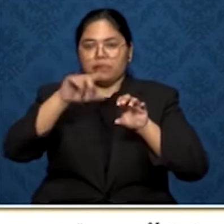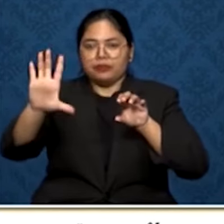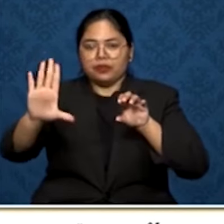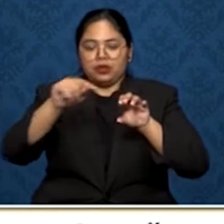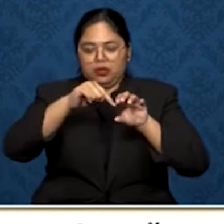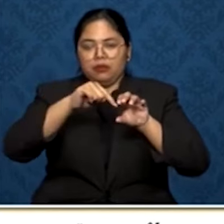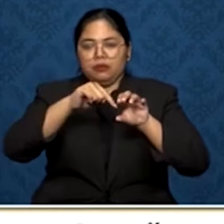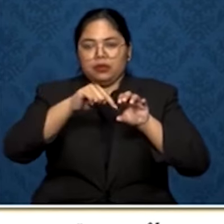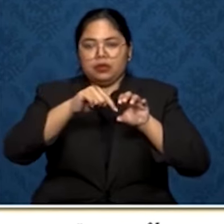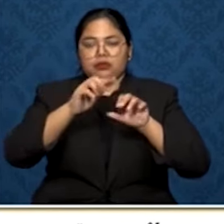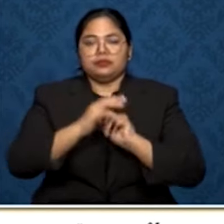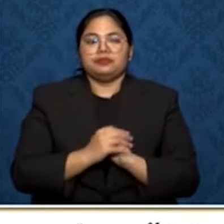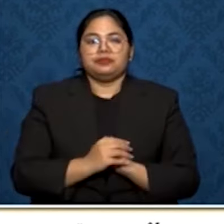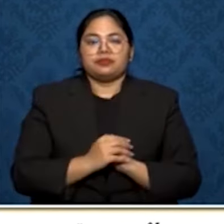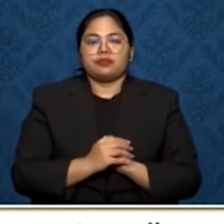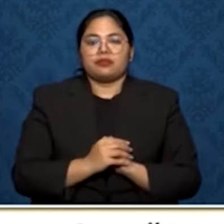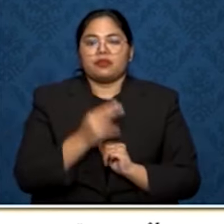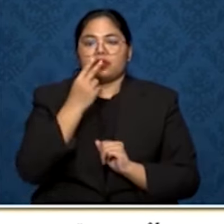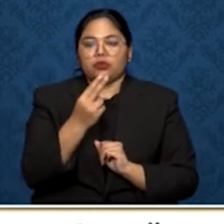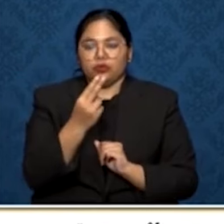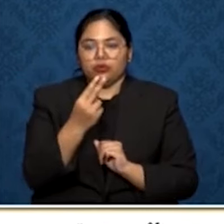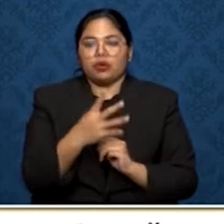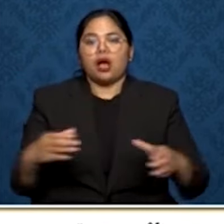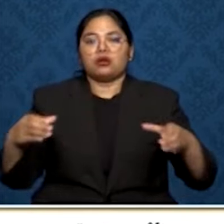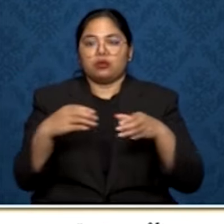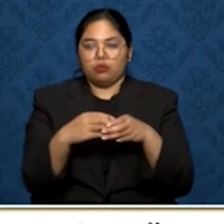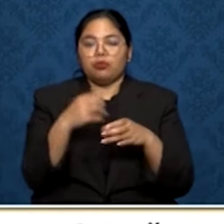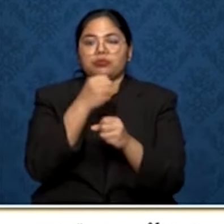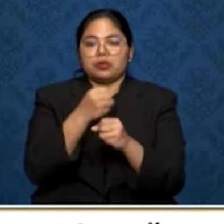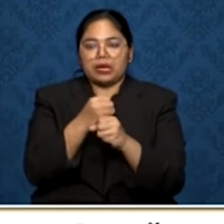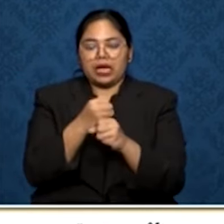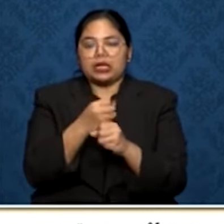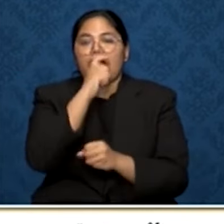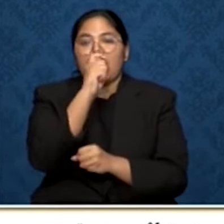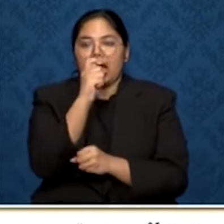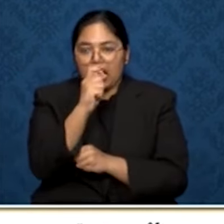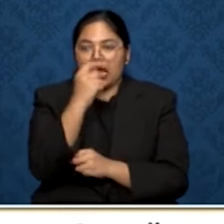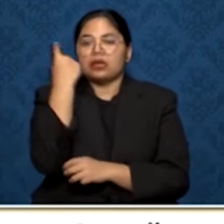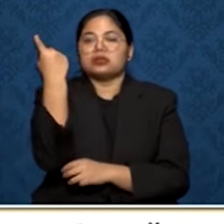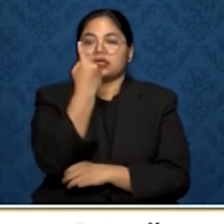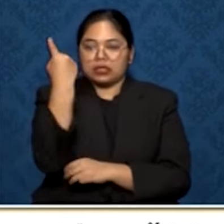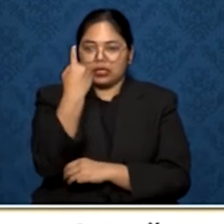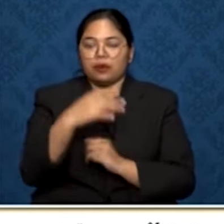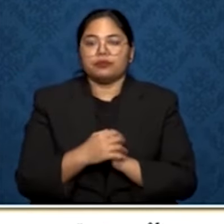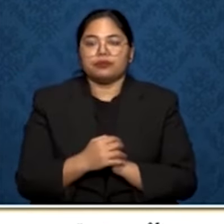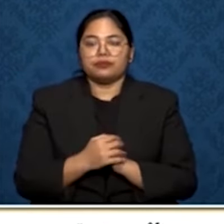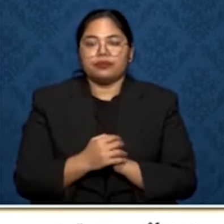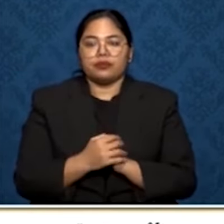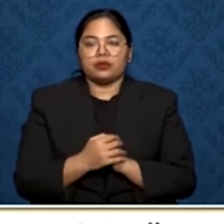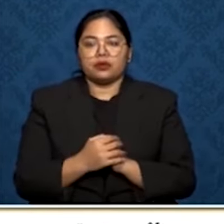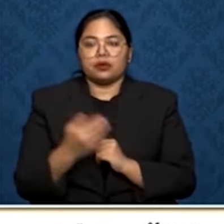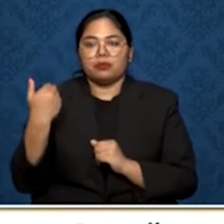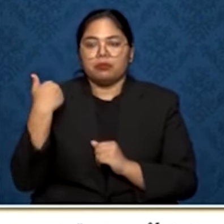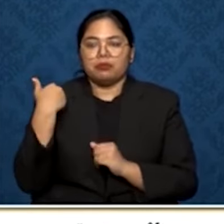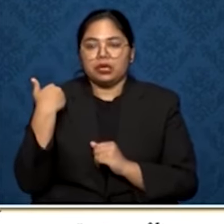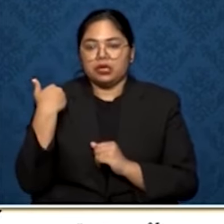มาทจะเป็ก็คviaอ่ากมาการท่เที่ยวที่มีทั้หม